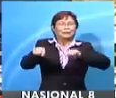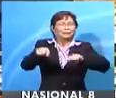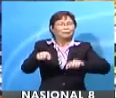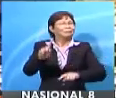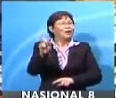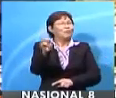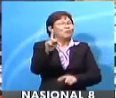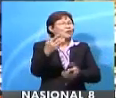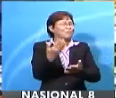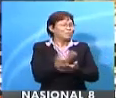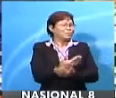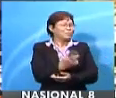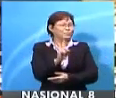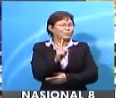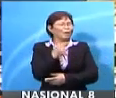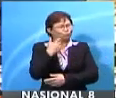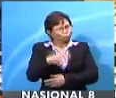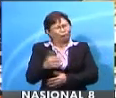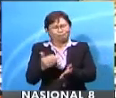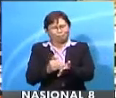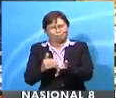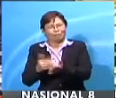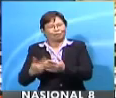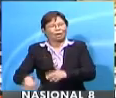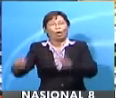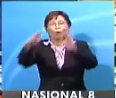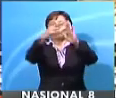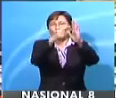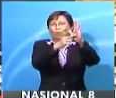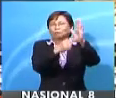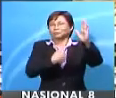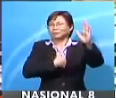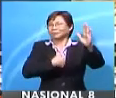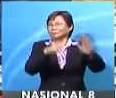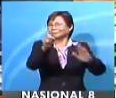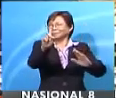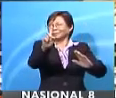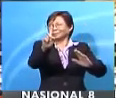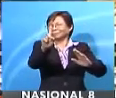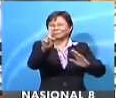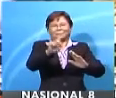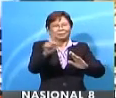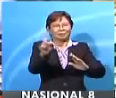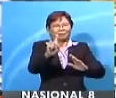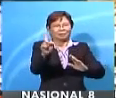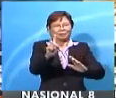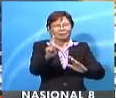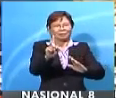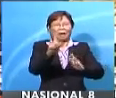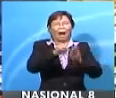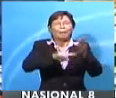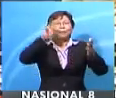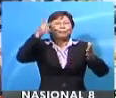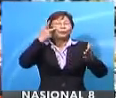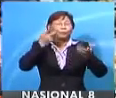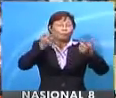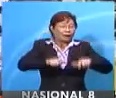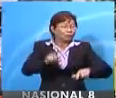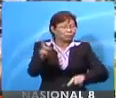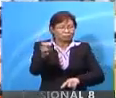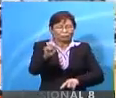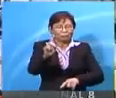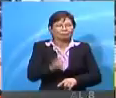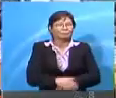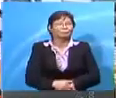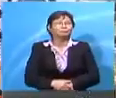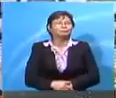new. Jadi ruling saya ini nothing to do with what about the current political situation. Menteri tidak